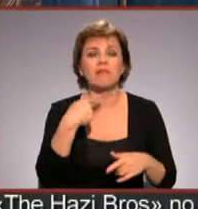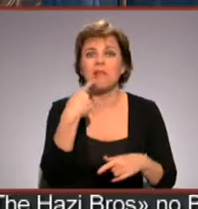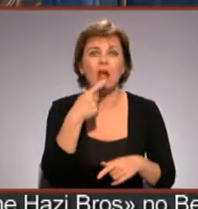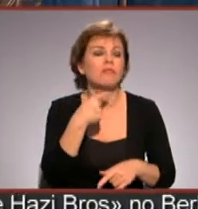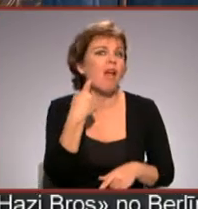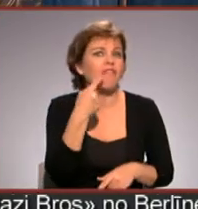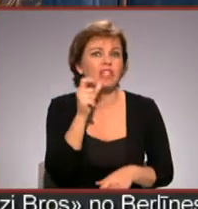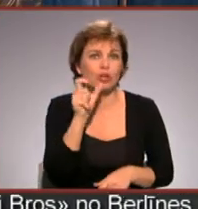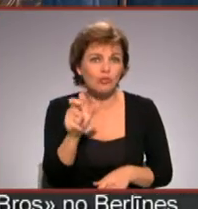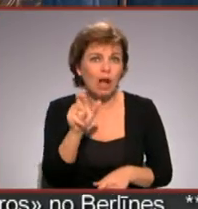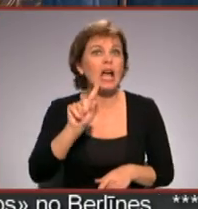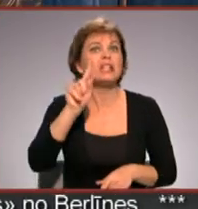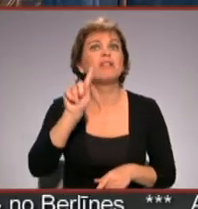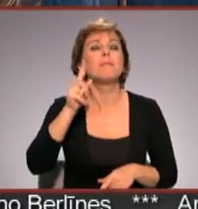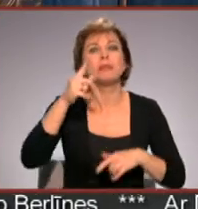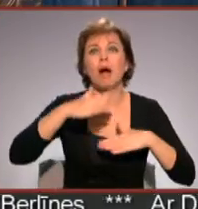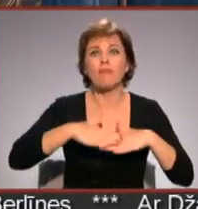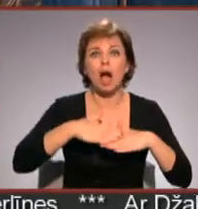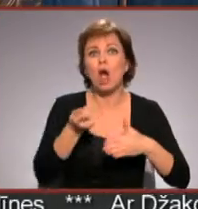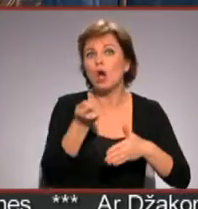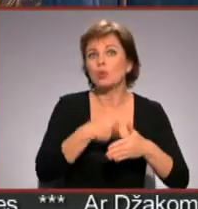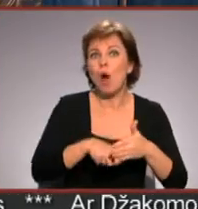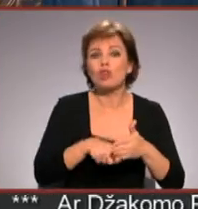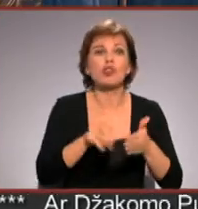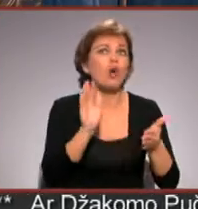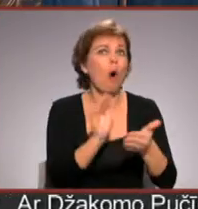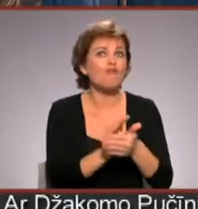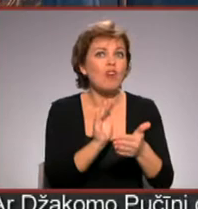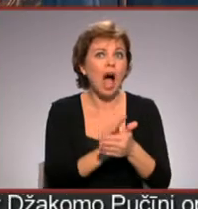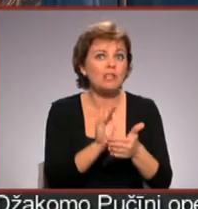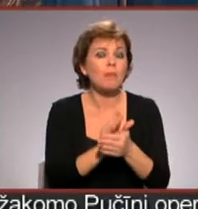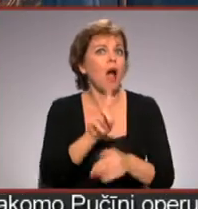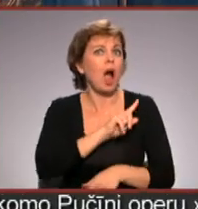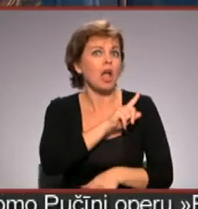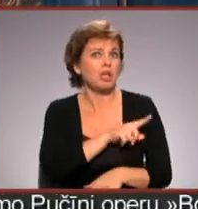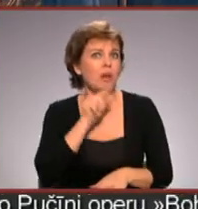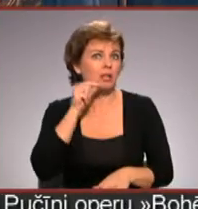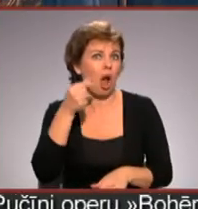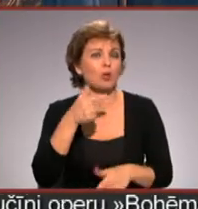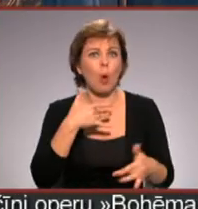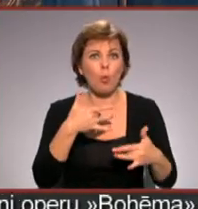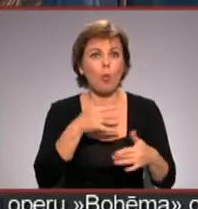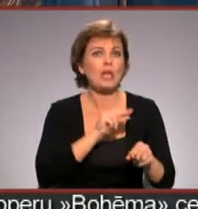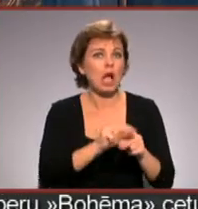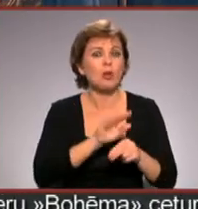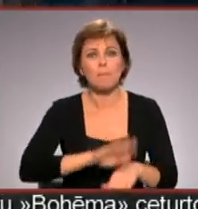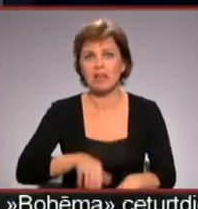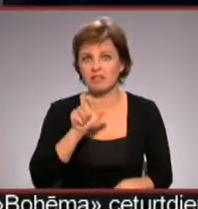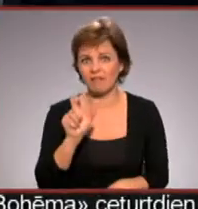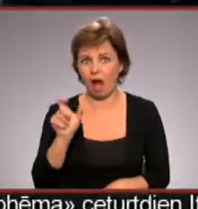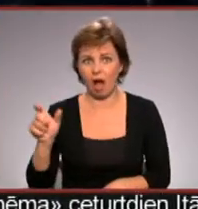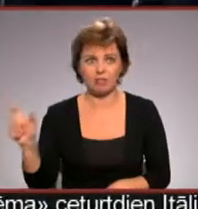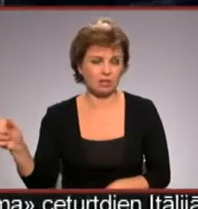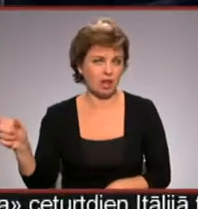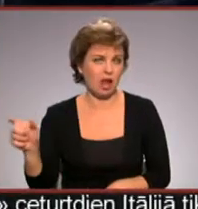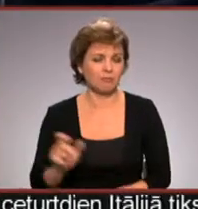ir noslēgušies ar stāvu ovācijām un urravām, un tomēr, kā ir iespējams Raiņa Lugu iestudēt bez vārdiem?